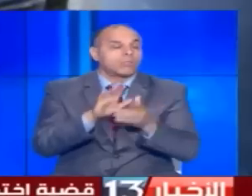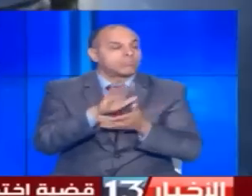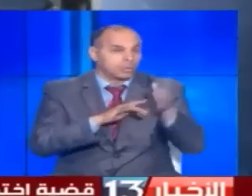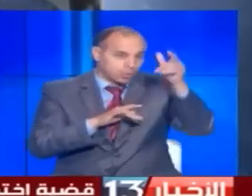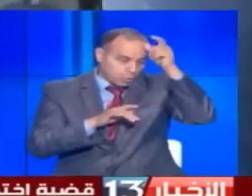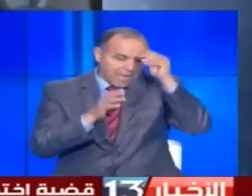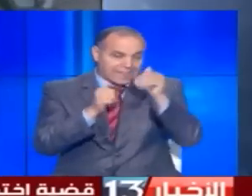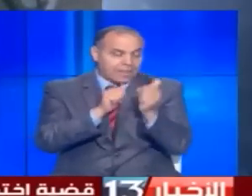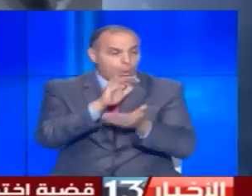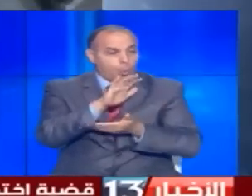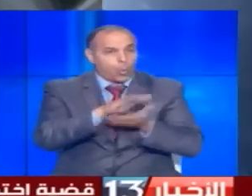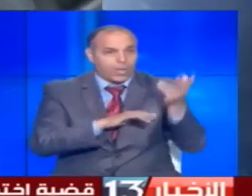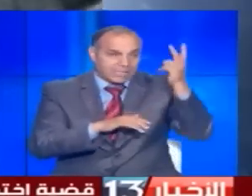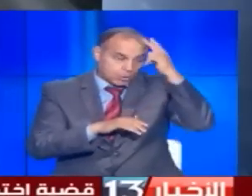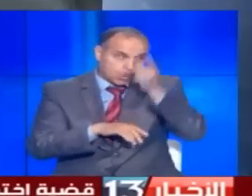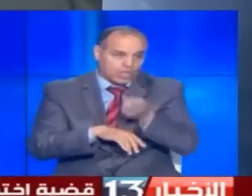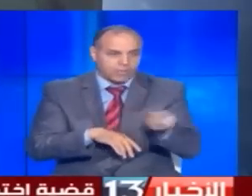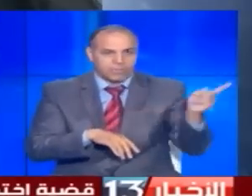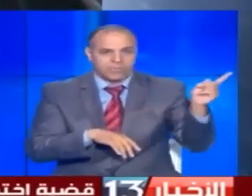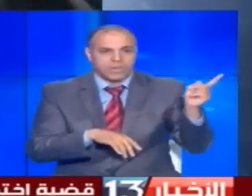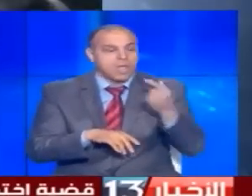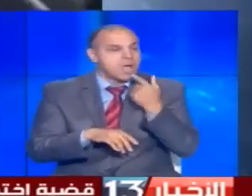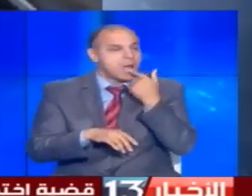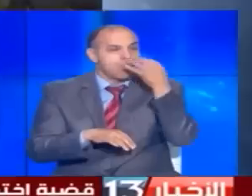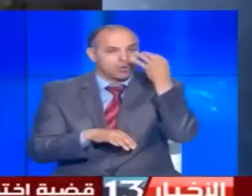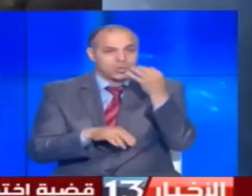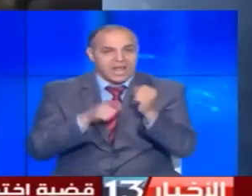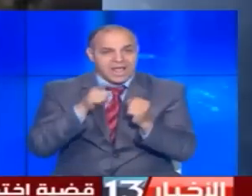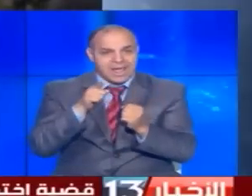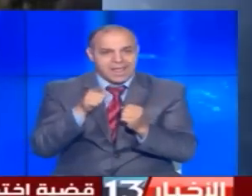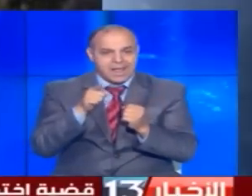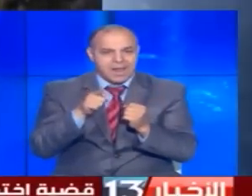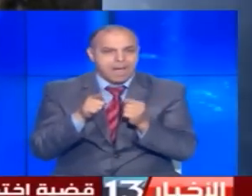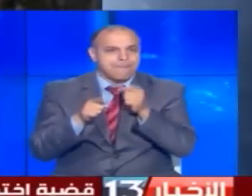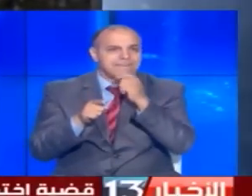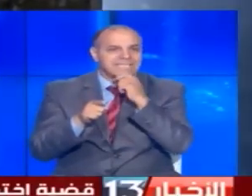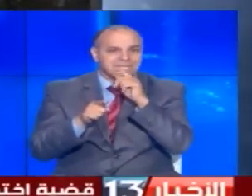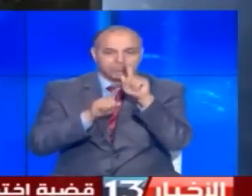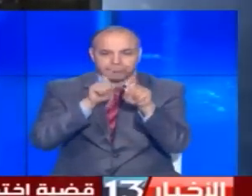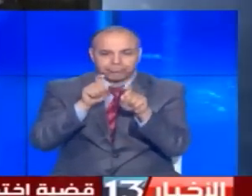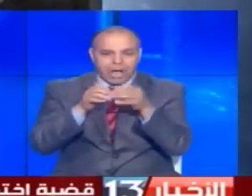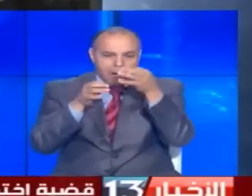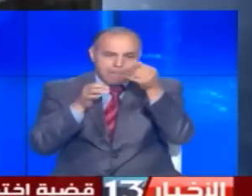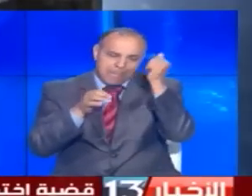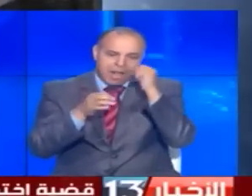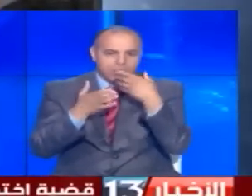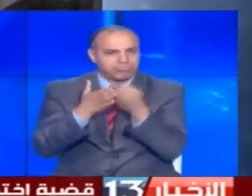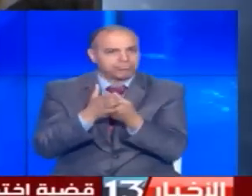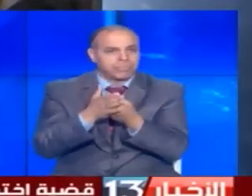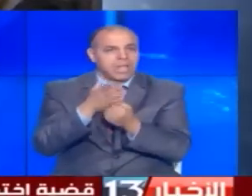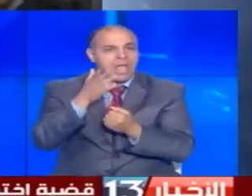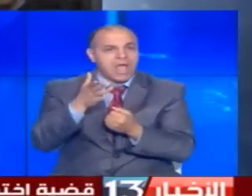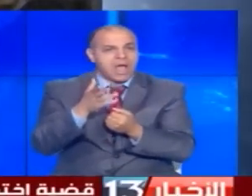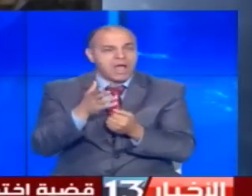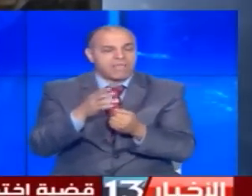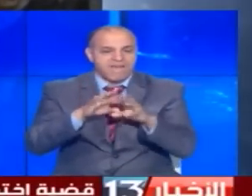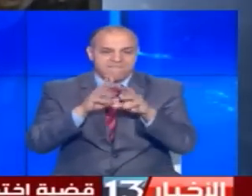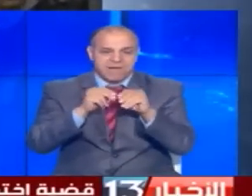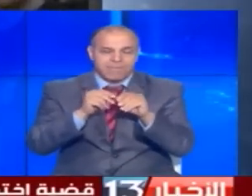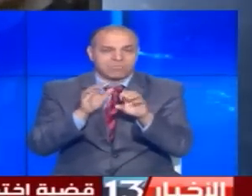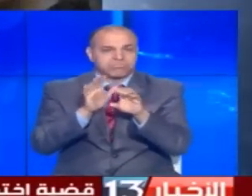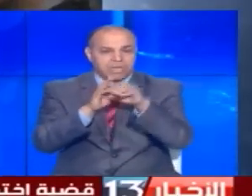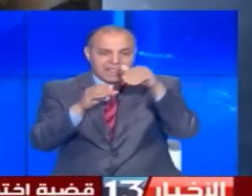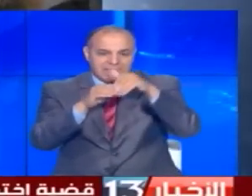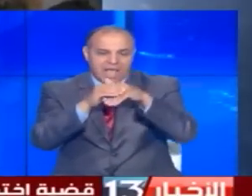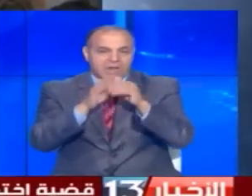اسطنبول الثلاثاء متوجها للرياض، مشيرا إلى أن ذلك لم يتم كما هو مقرر أمس بسبب وجود عائلة القنصل